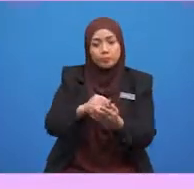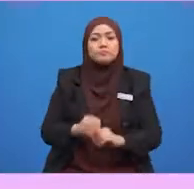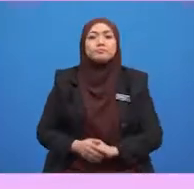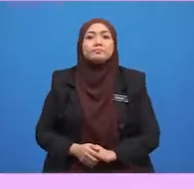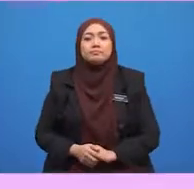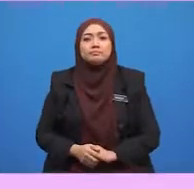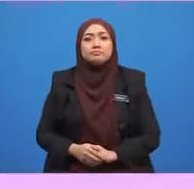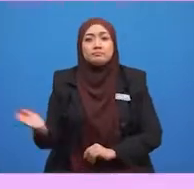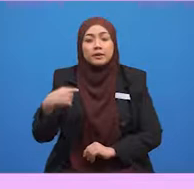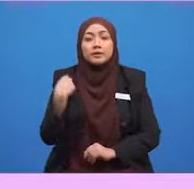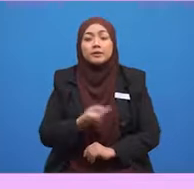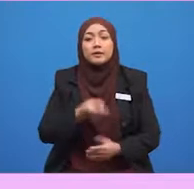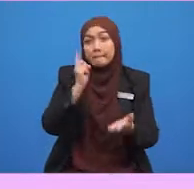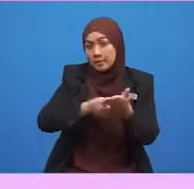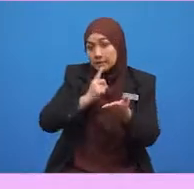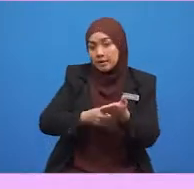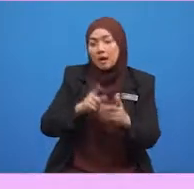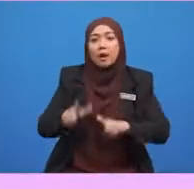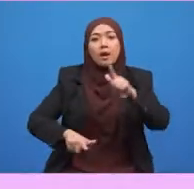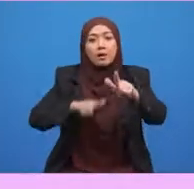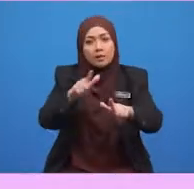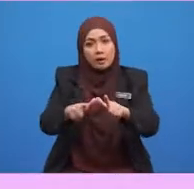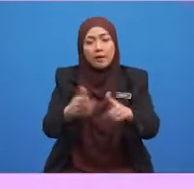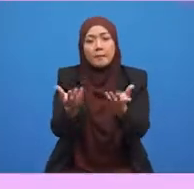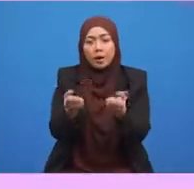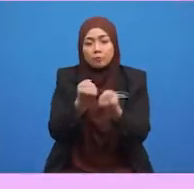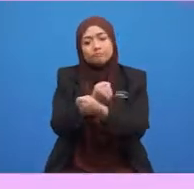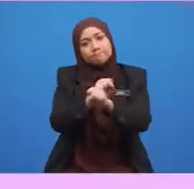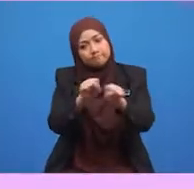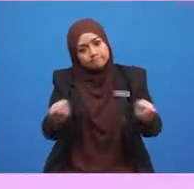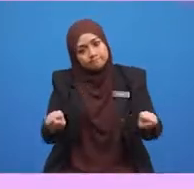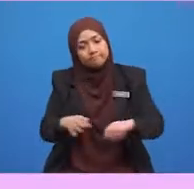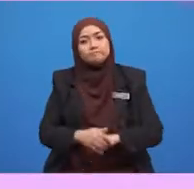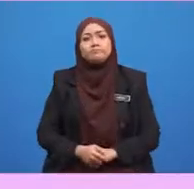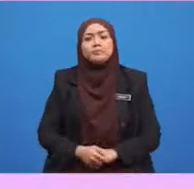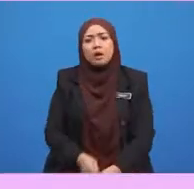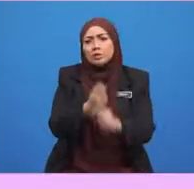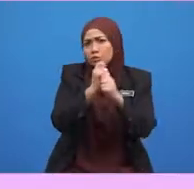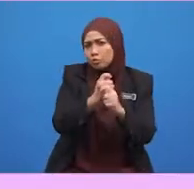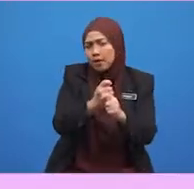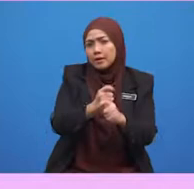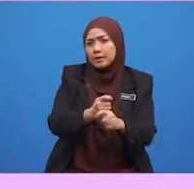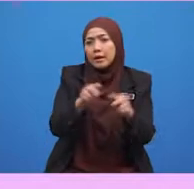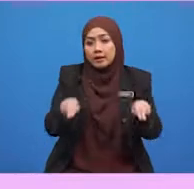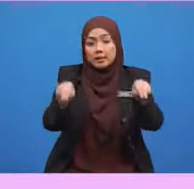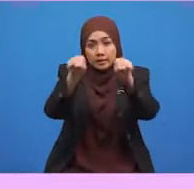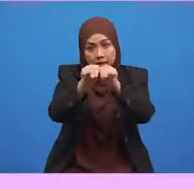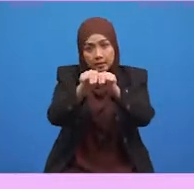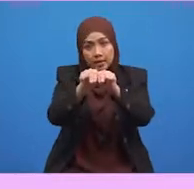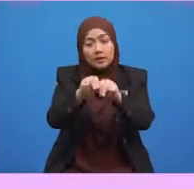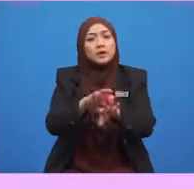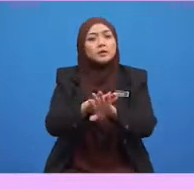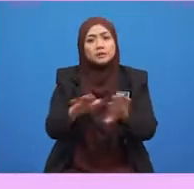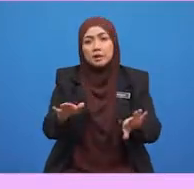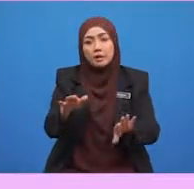Mari kita bincangkan langkah penyelesaiannya. Tentukan nilai ukuran yang tidak